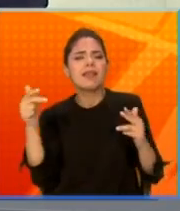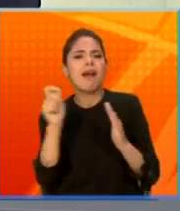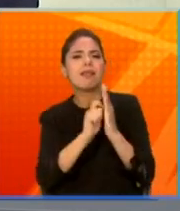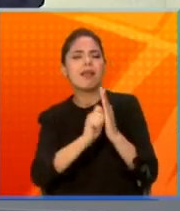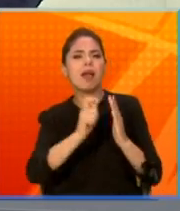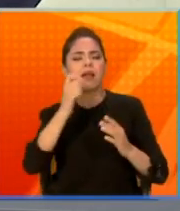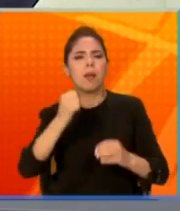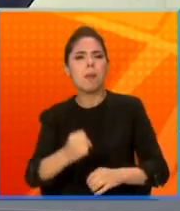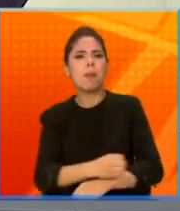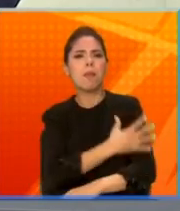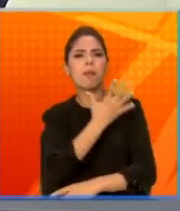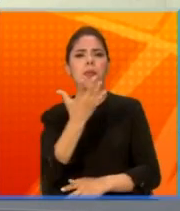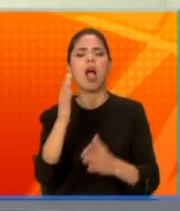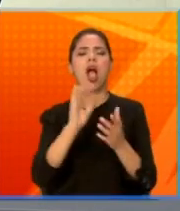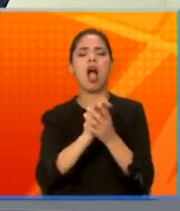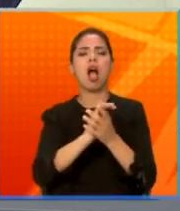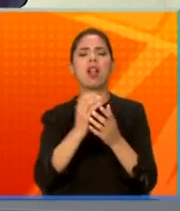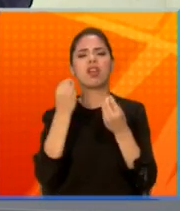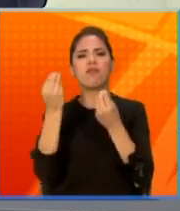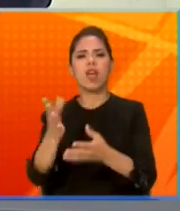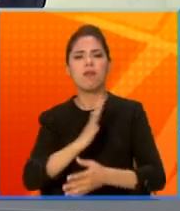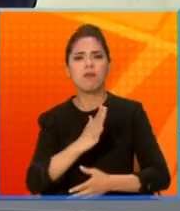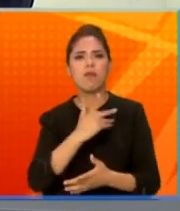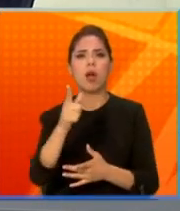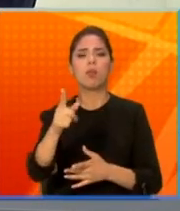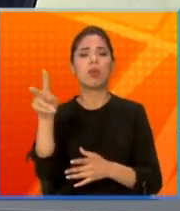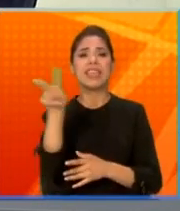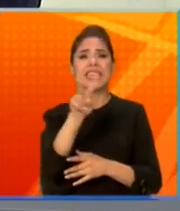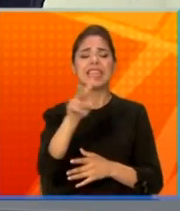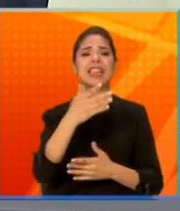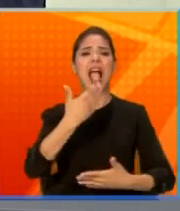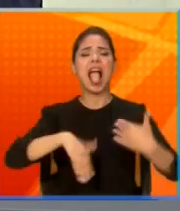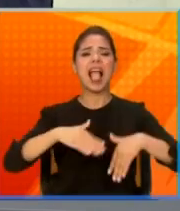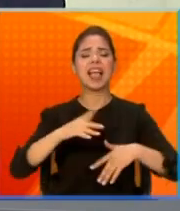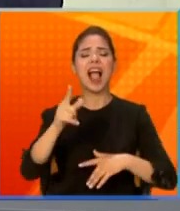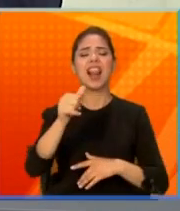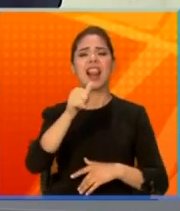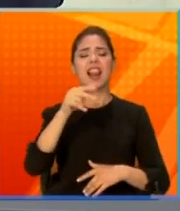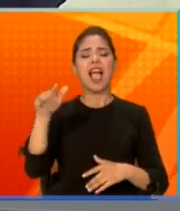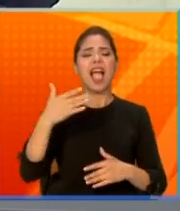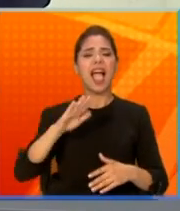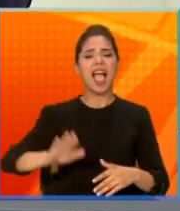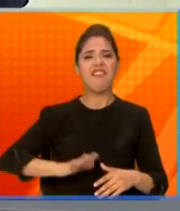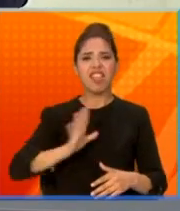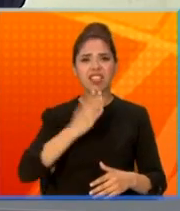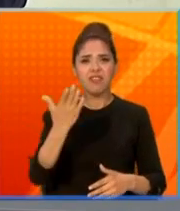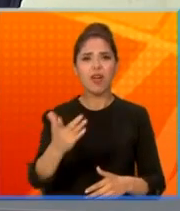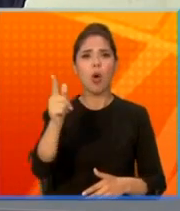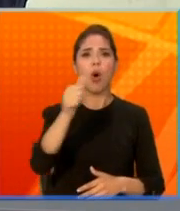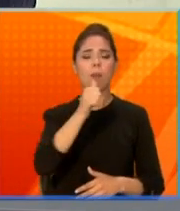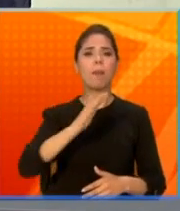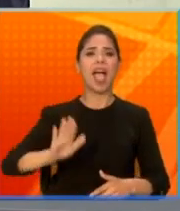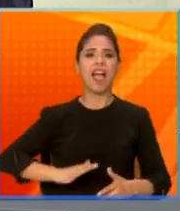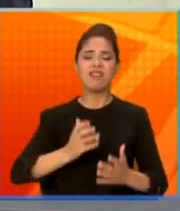öyküsü yazdı ki gerçekten Alkışı hakediyor iki evladının İkisi de engelli bakıma muhtaç Lara Moba evlatlarını büyütürken